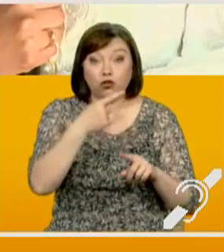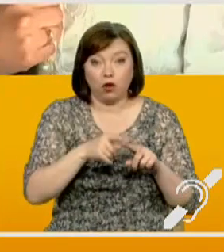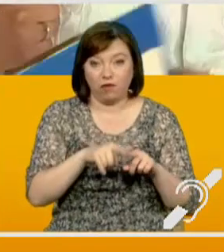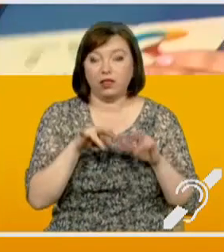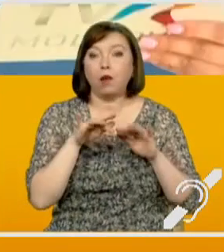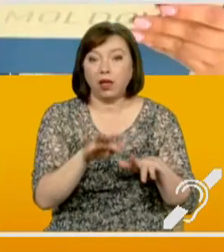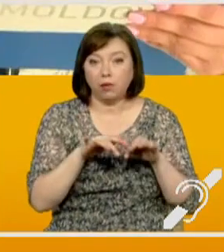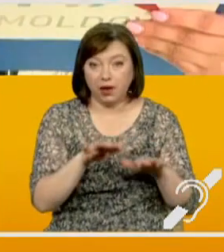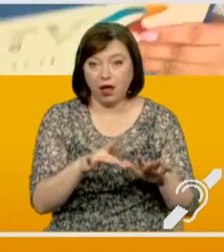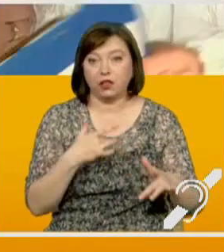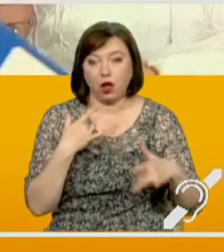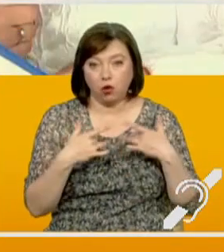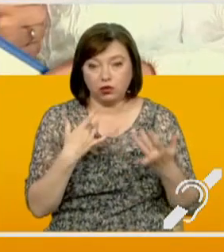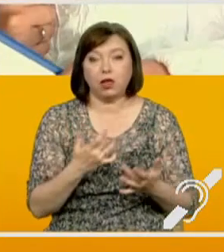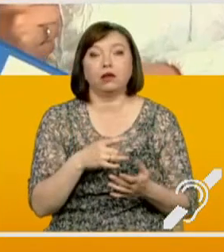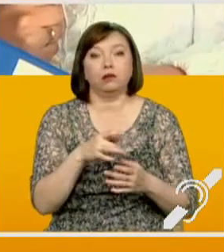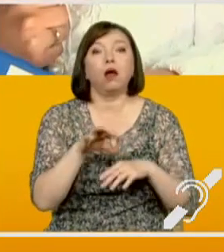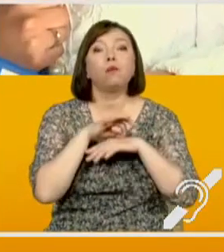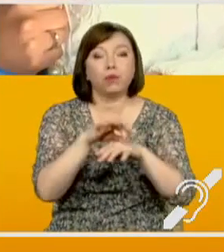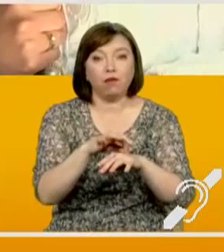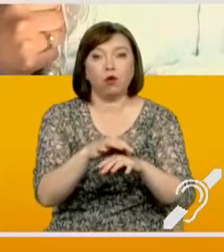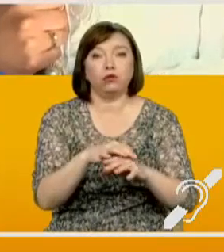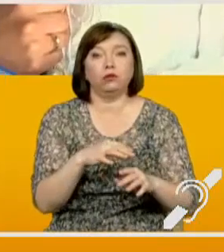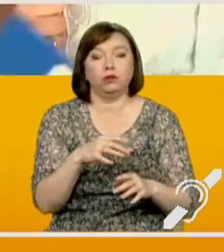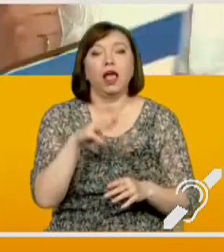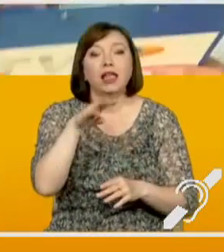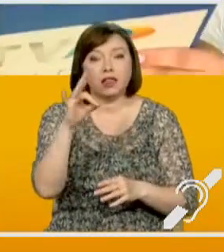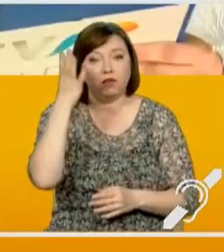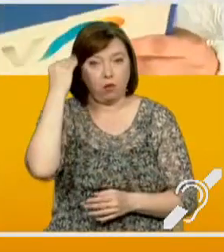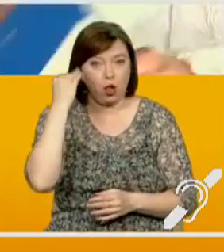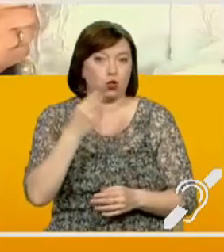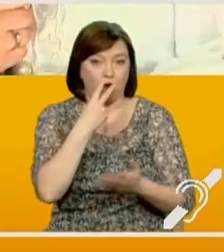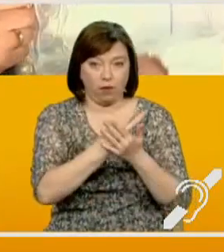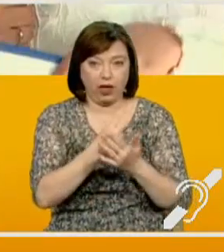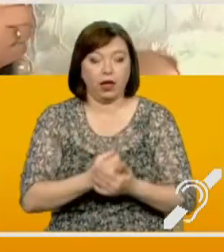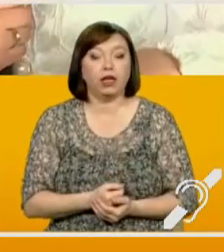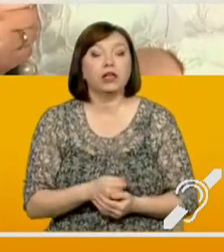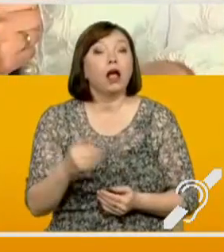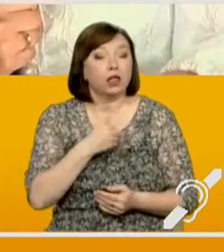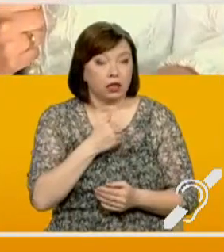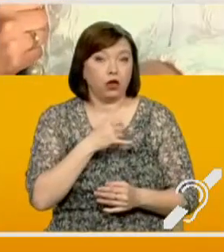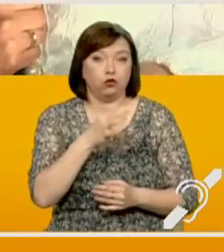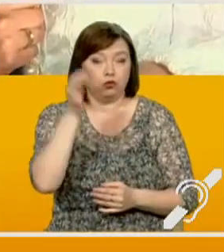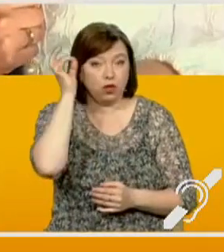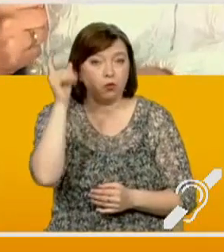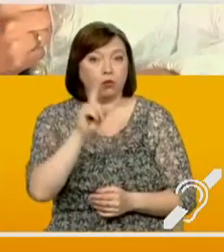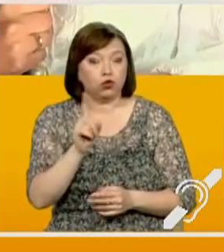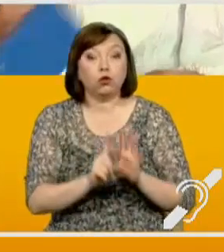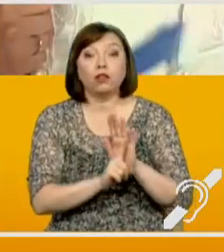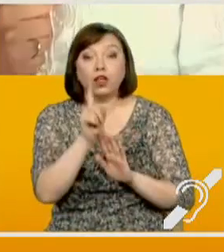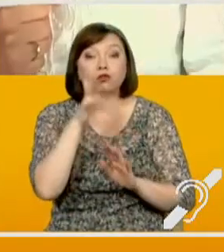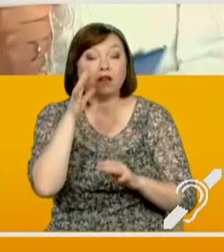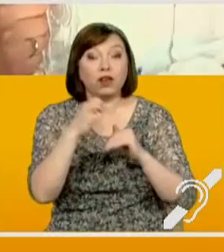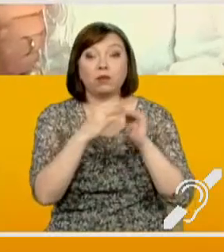evenimentul, partenerul media al acestui eveniment este TVR Moldova. Totodată, țin să vă reamintesc că începând cu